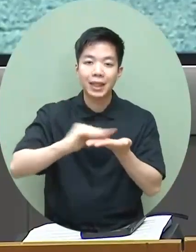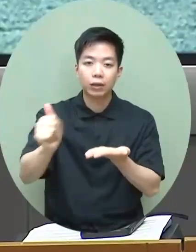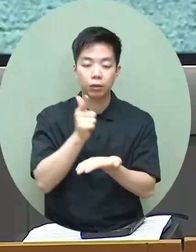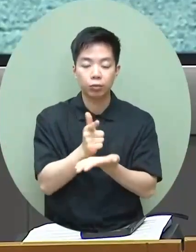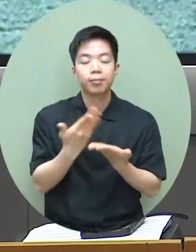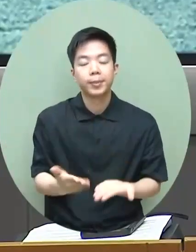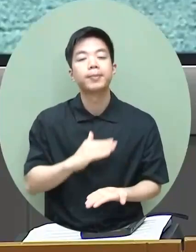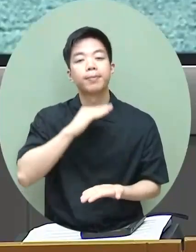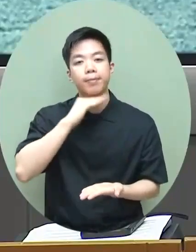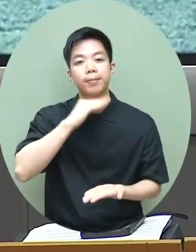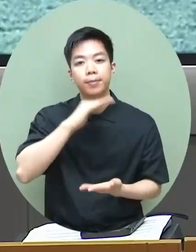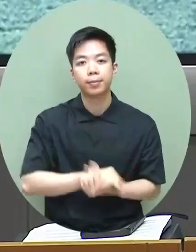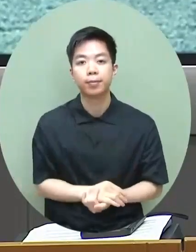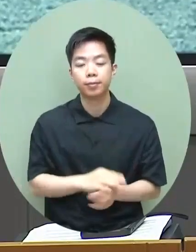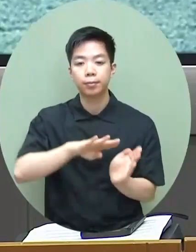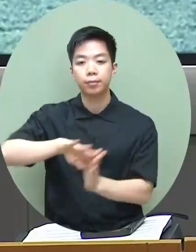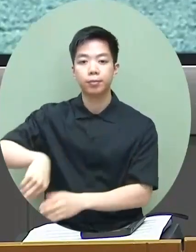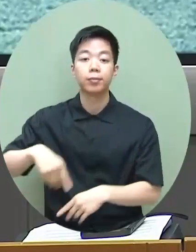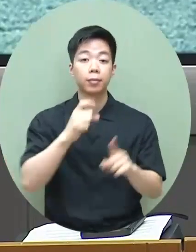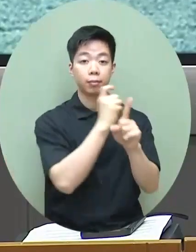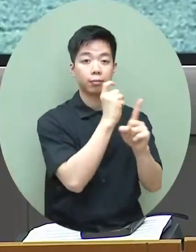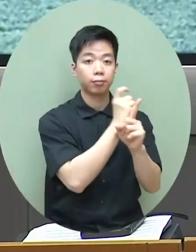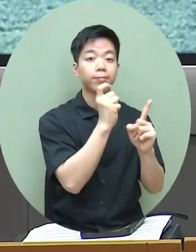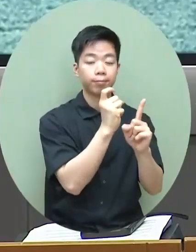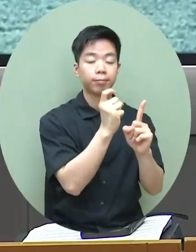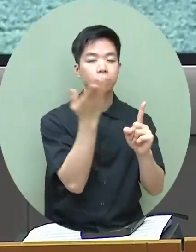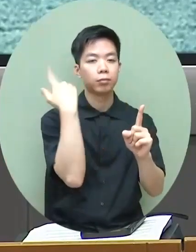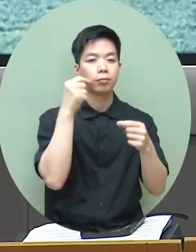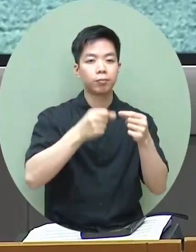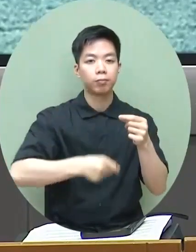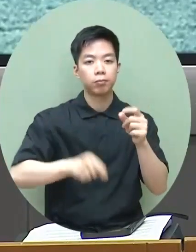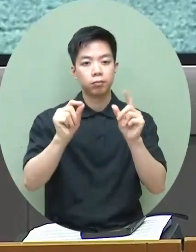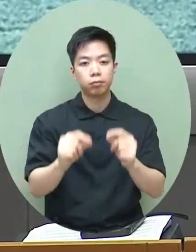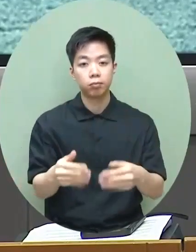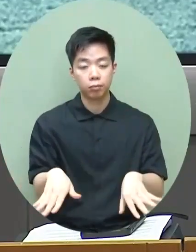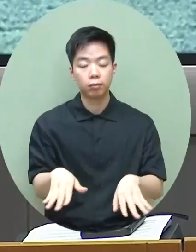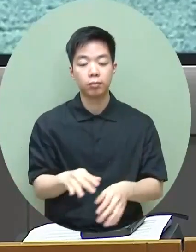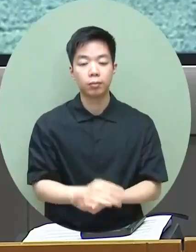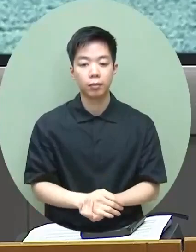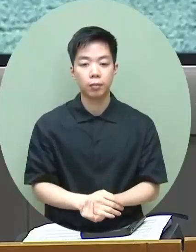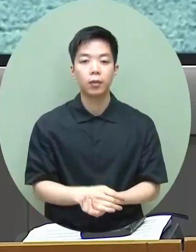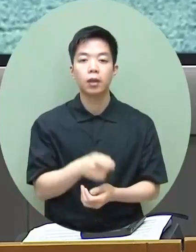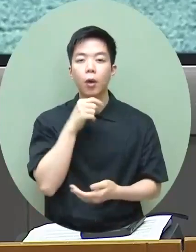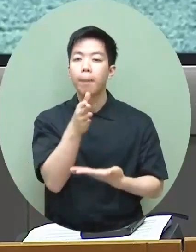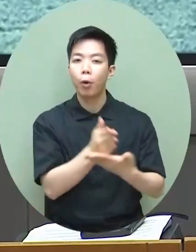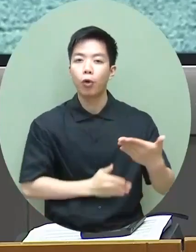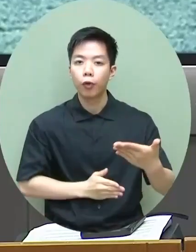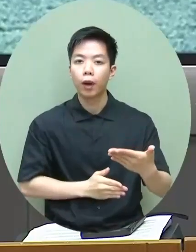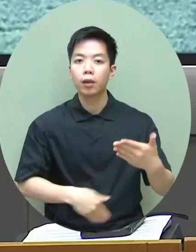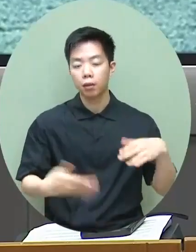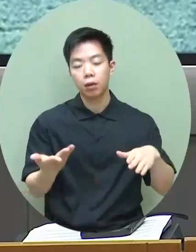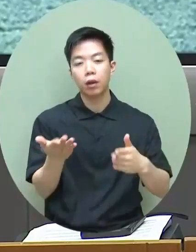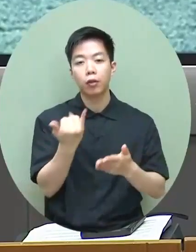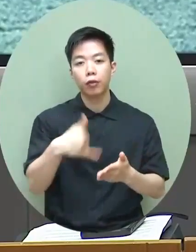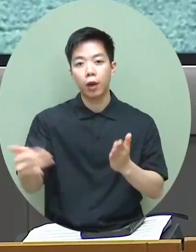才我都詳細講過一下，他們其實有一些都未開學的，有些呢就上個禮拜有開學，但